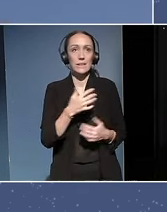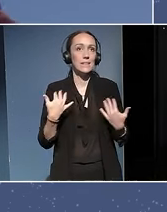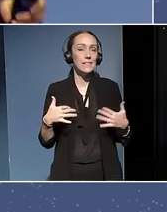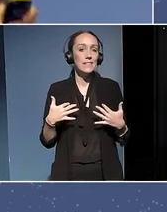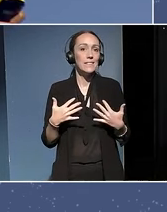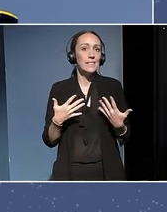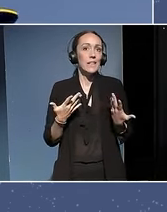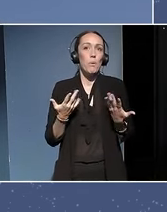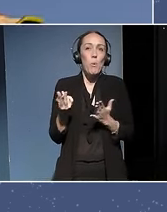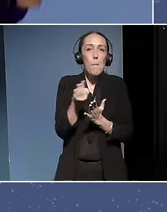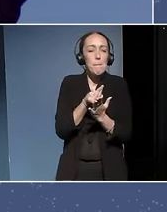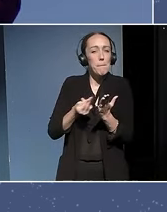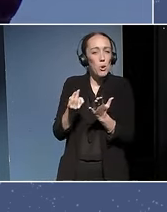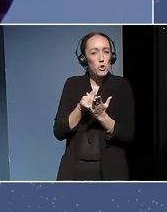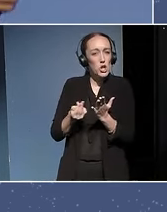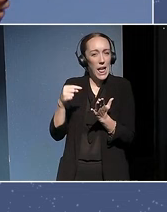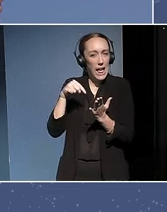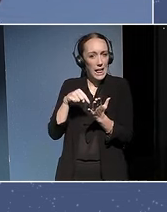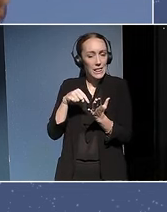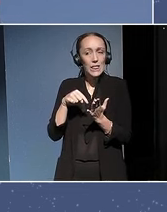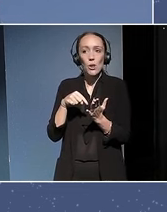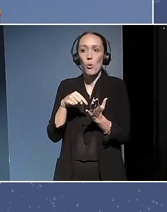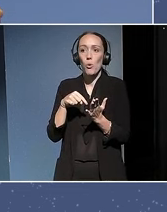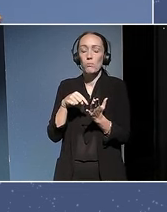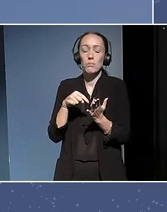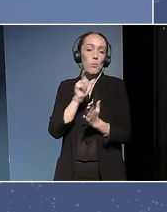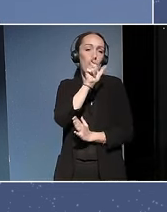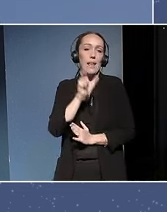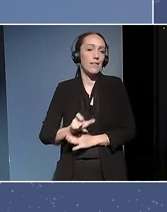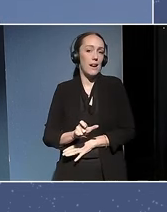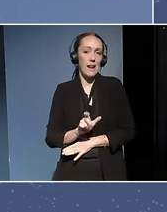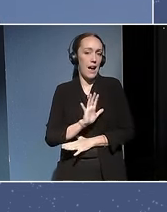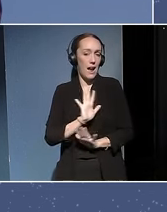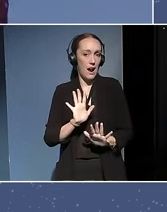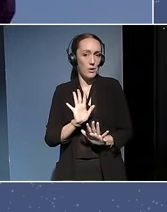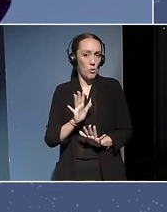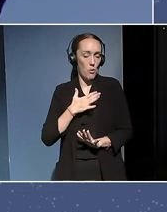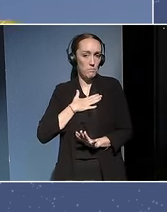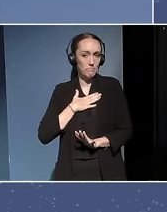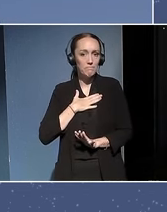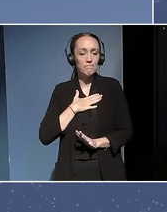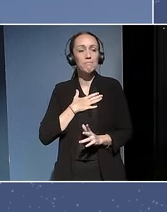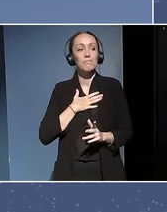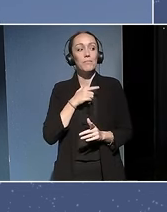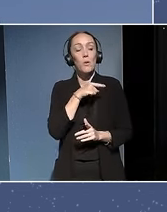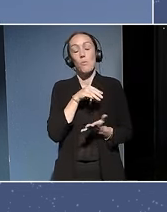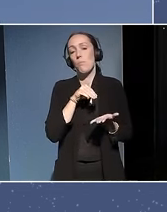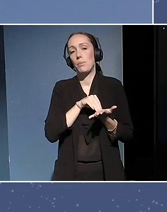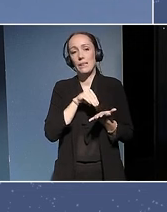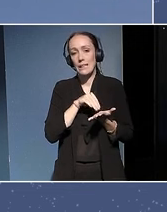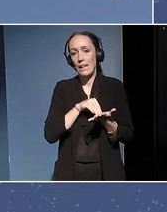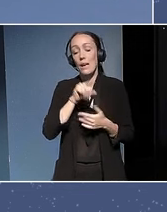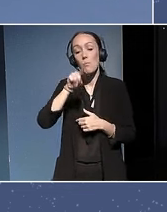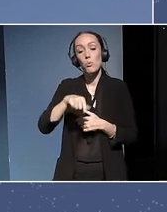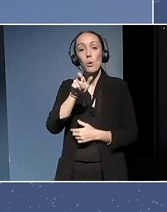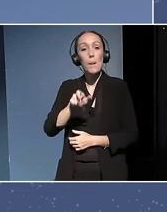dentro questo progetto che è un progetto molto italiano vedrete altre persone